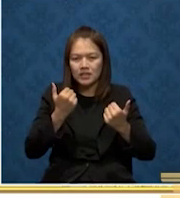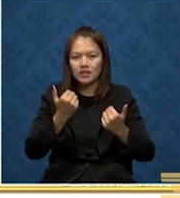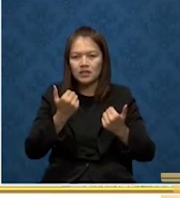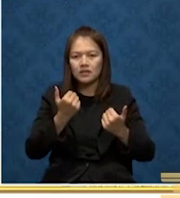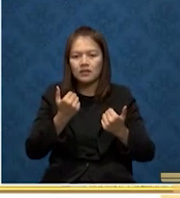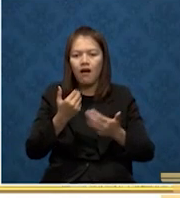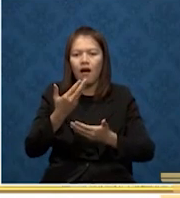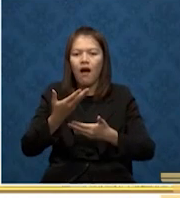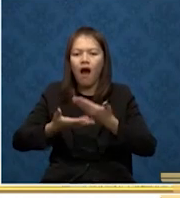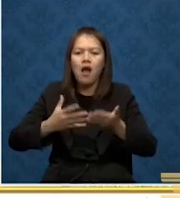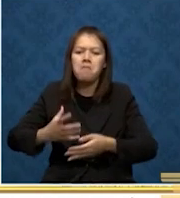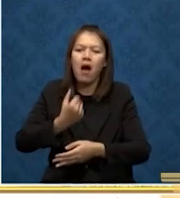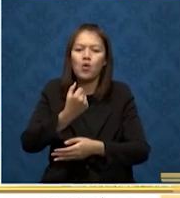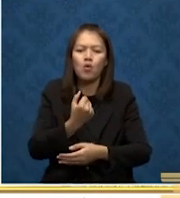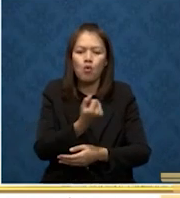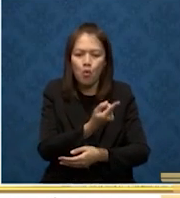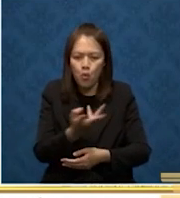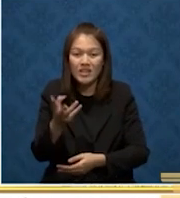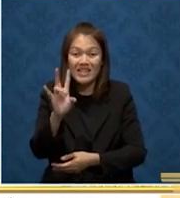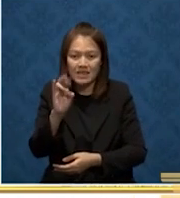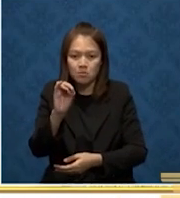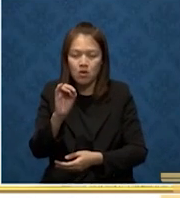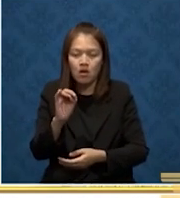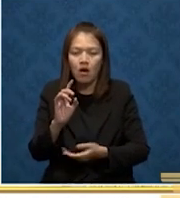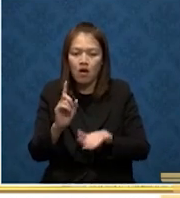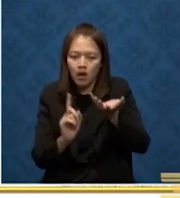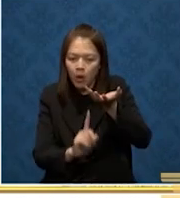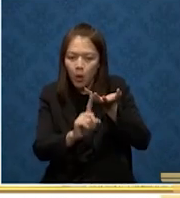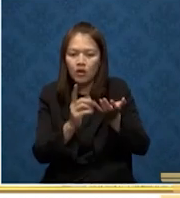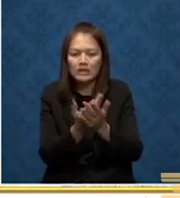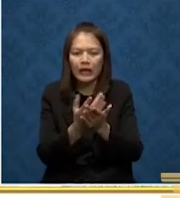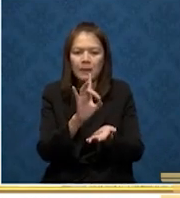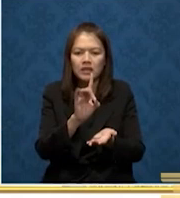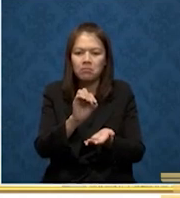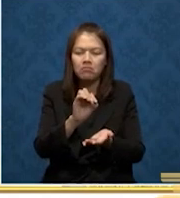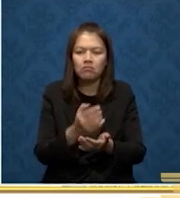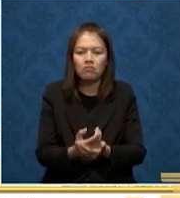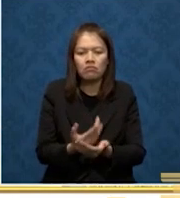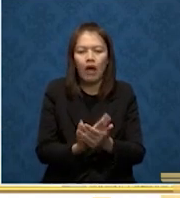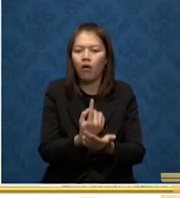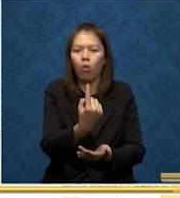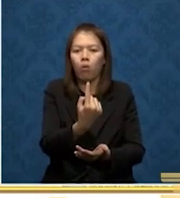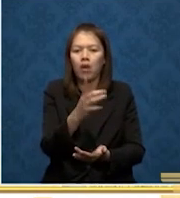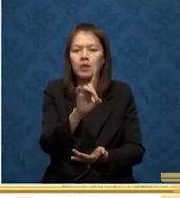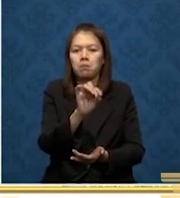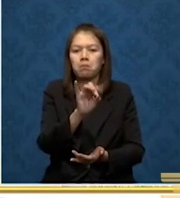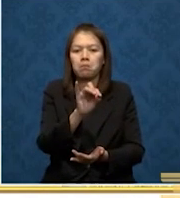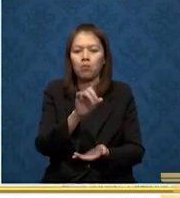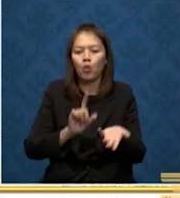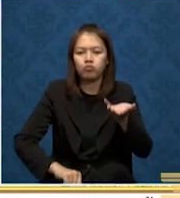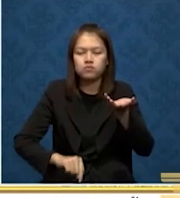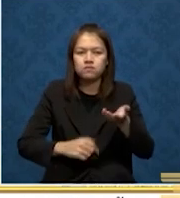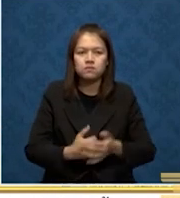ขายเหมอนะครับ70 ตัว 120 ตโล จะตกอยู่ราคา 80 บาทาคาเดียวเลยนะครับ